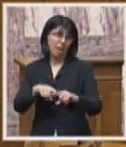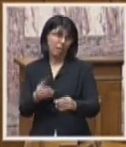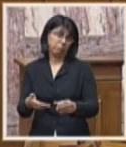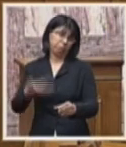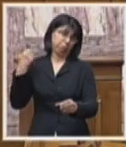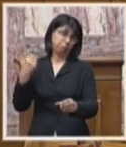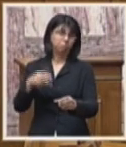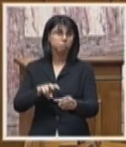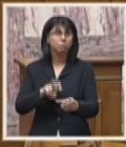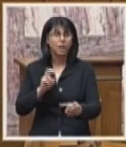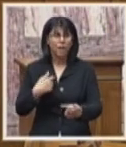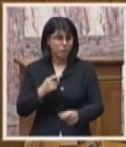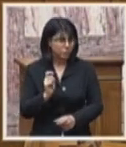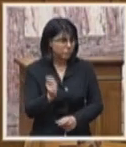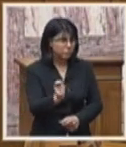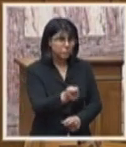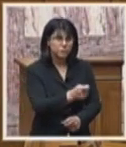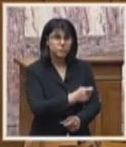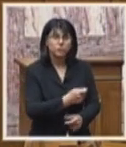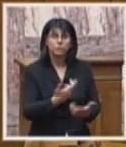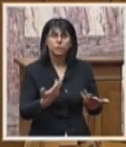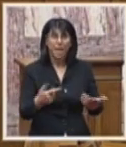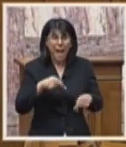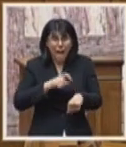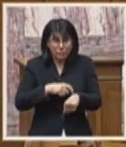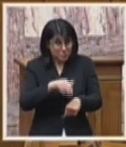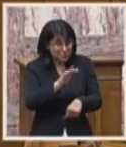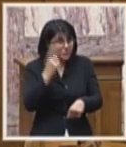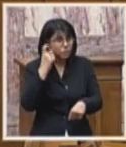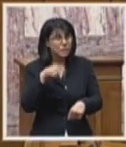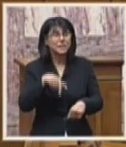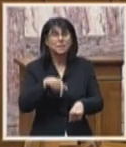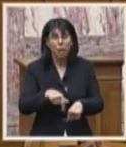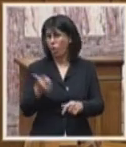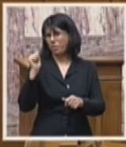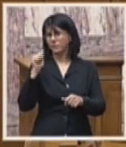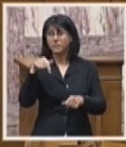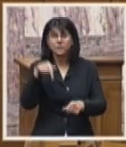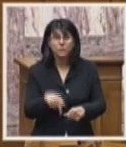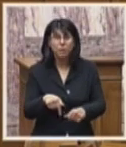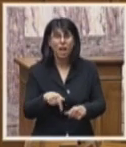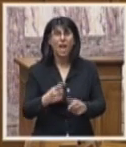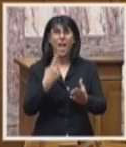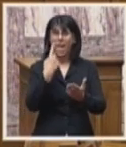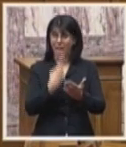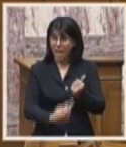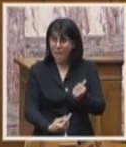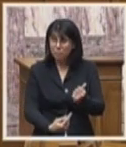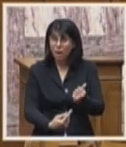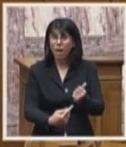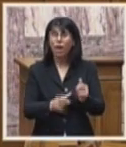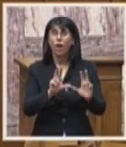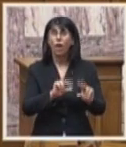Που δεν θα είχαμε να πληρώσουμε. Ξέρετε ότι το έλλειμμα μας σήμερα, όχι χθες, σήμερα, είναι όσο